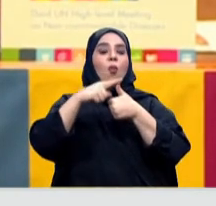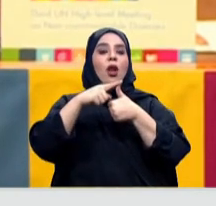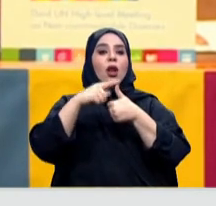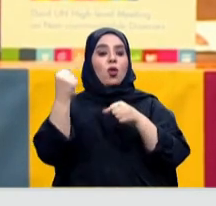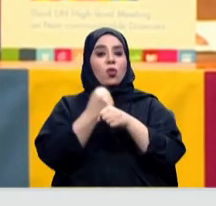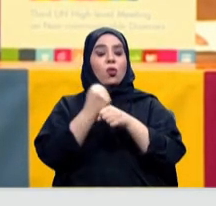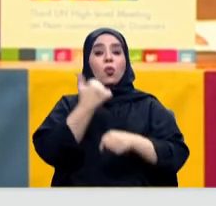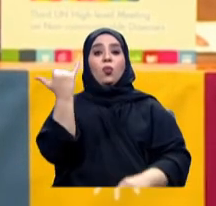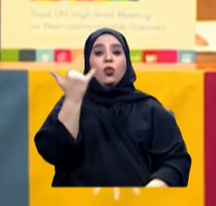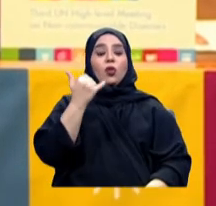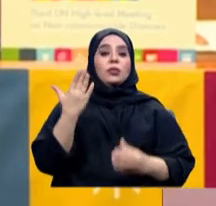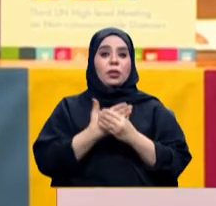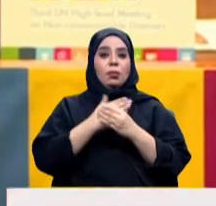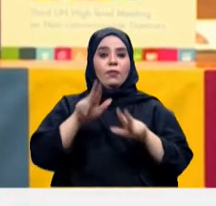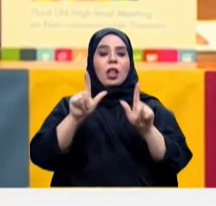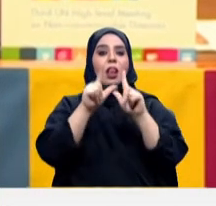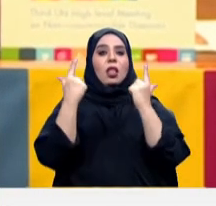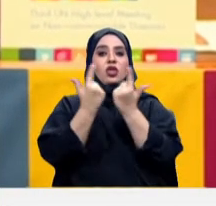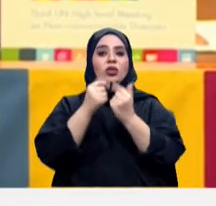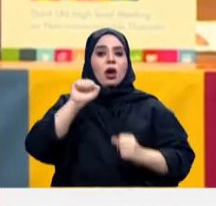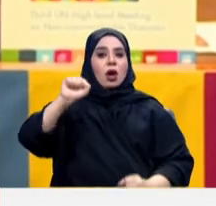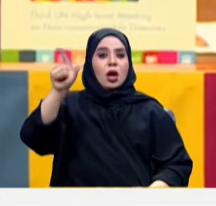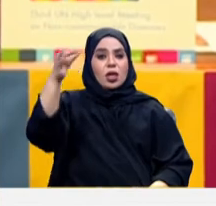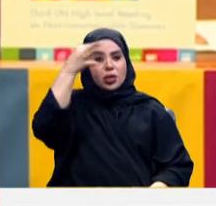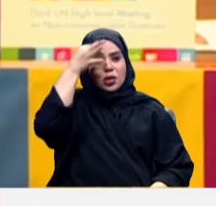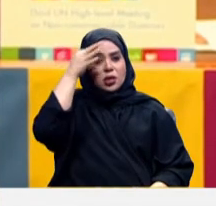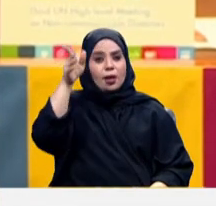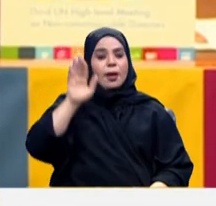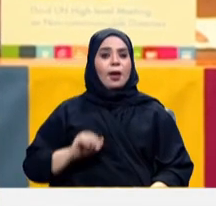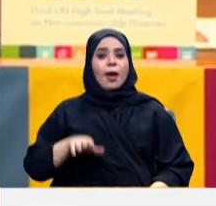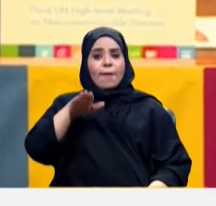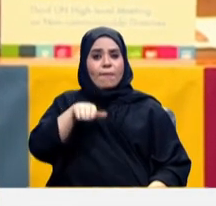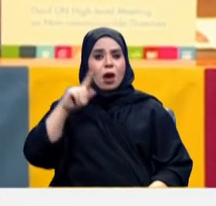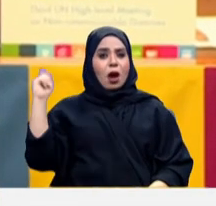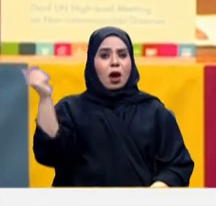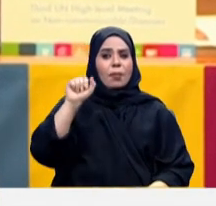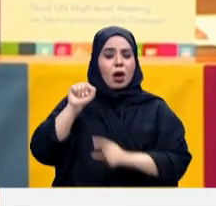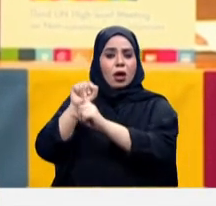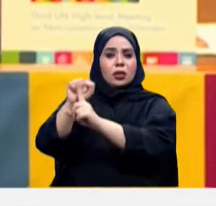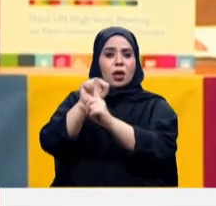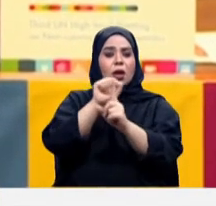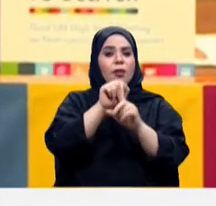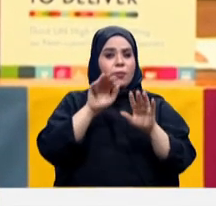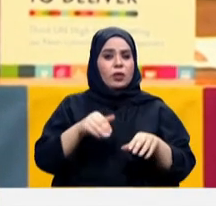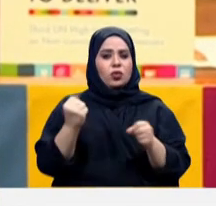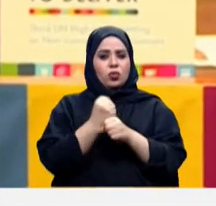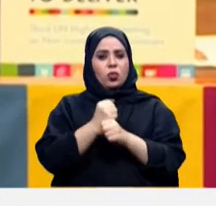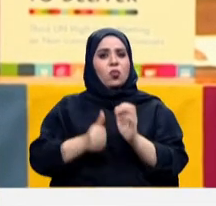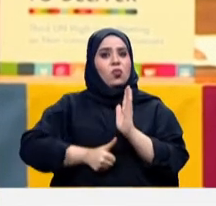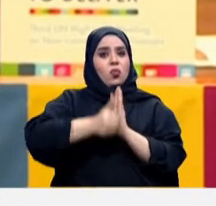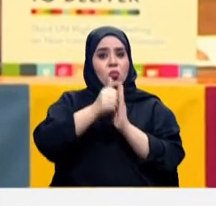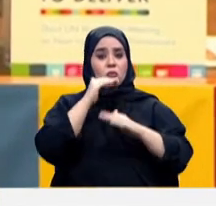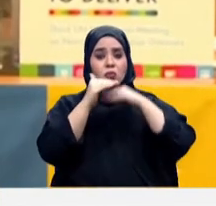عليا لمكافحة الأمراض غير السارية والتي تضم معظم القطاعات المعنية، كما تم إنجاز الخطة